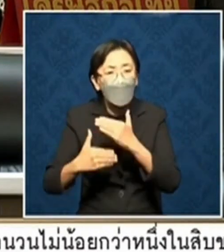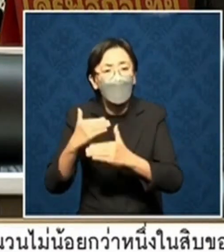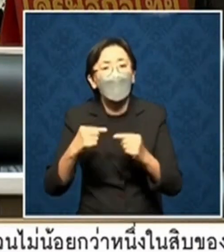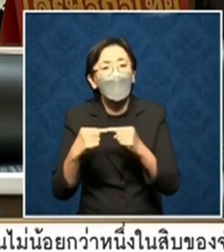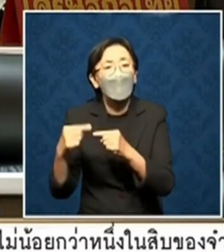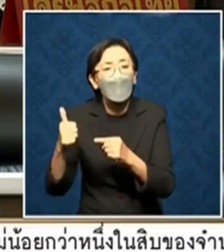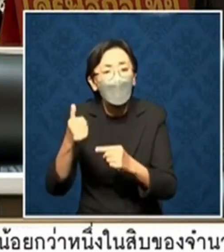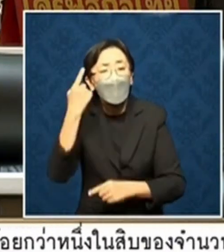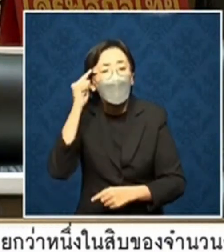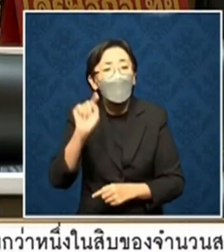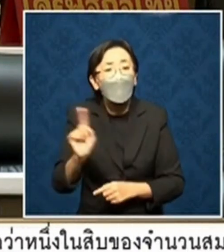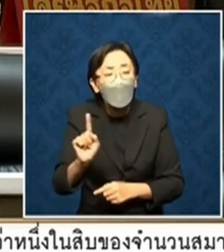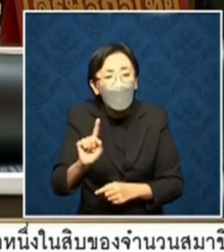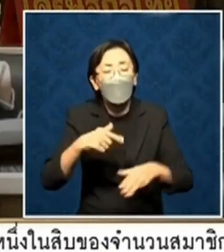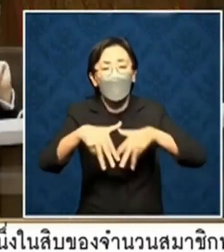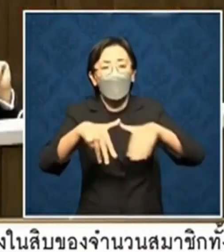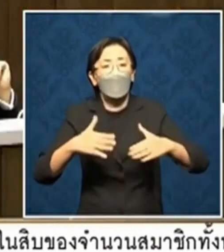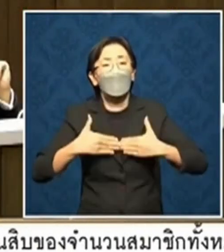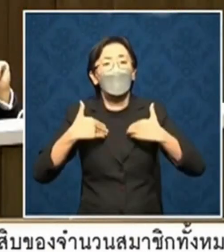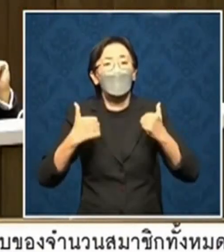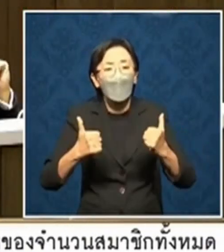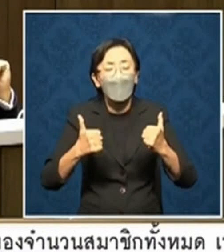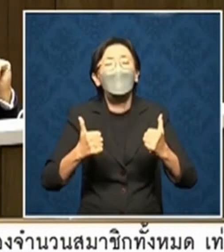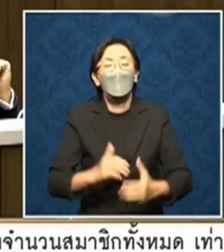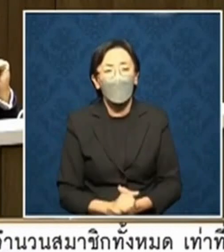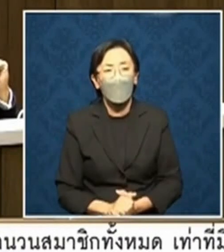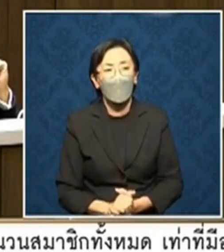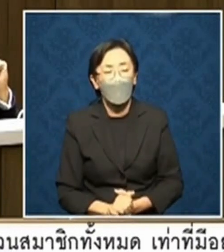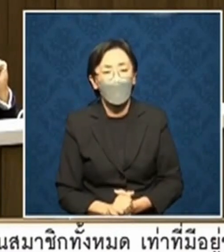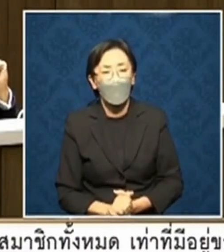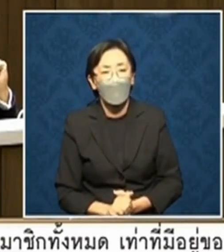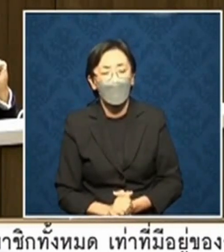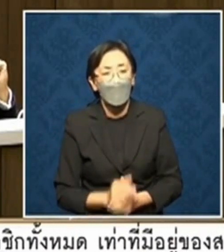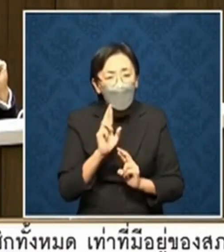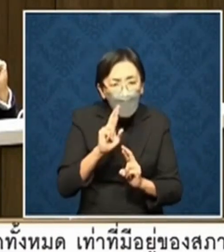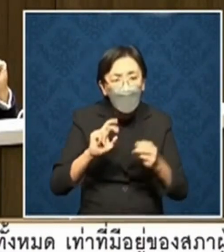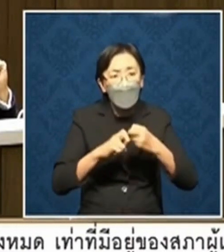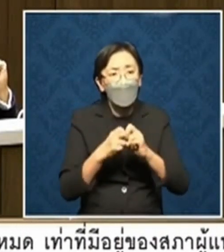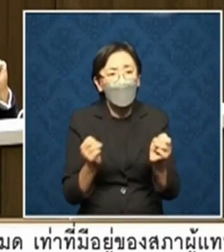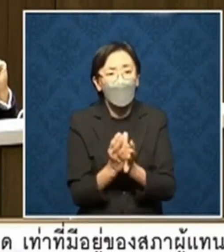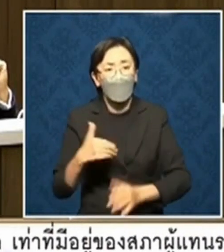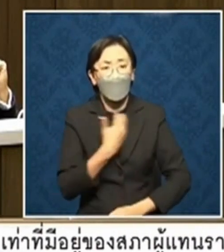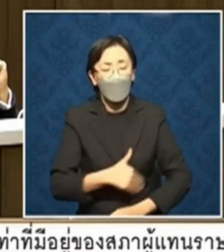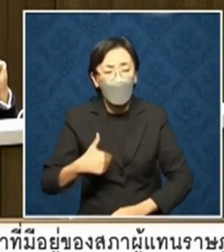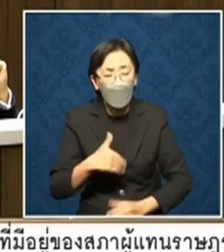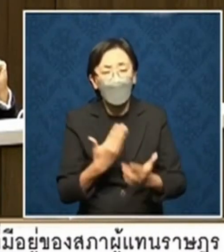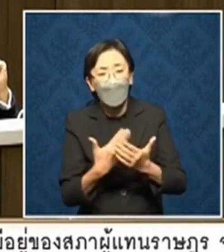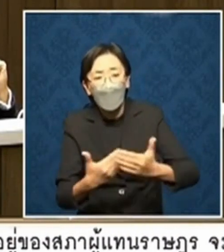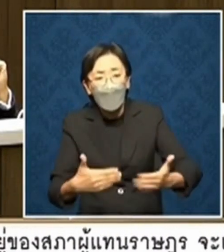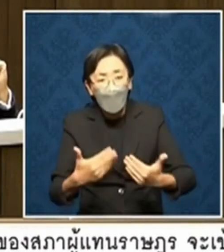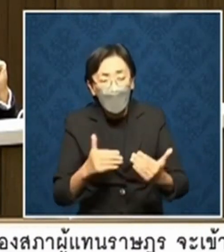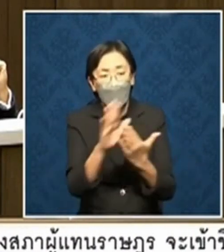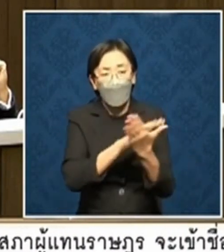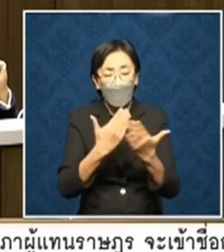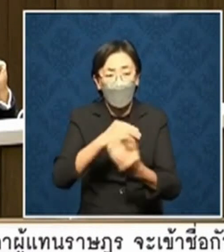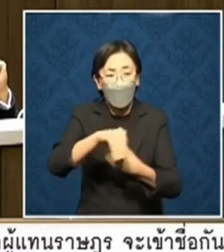ไขใดๆเป็นไปตามกฎหมายทุกขั้นตอนถ้าตนจะถูกตีความว่าต่อใบอนุญาตเป็นการยกทรัพยากรธรรมช